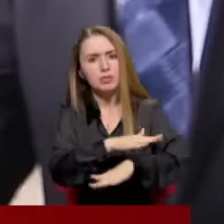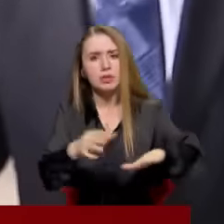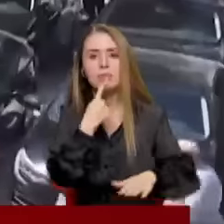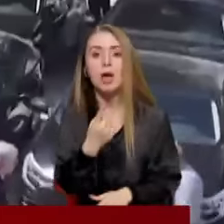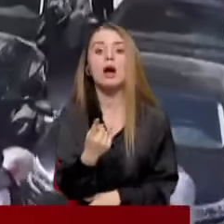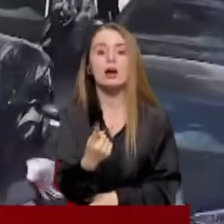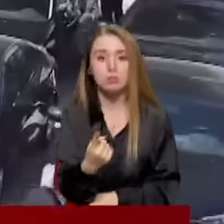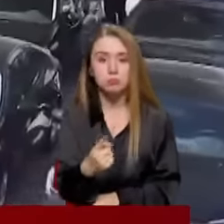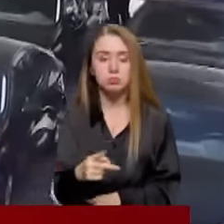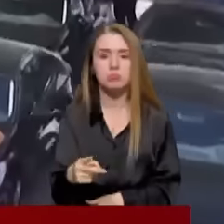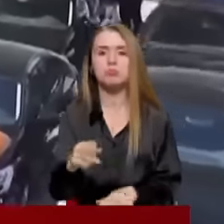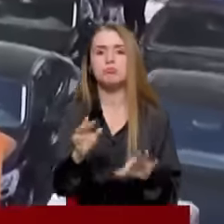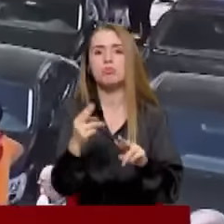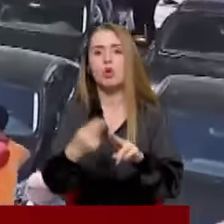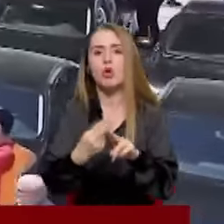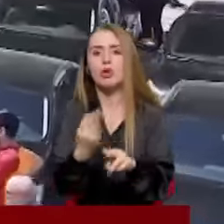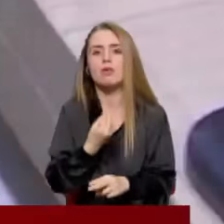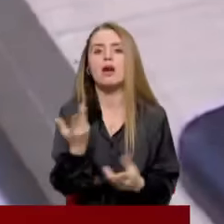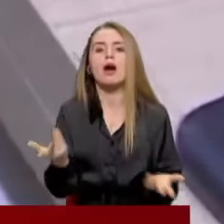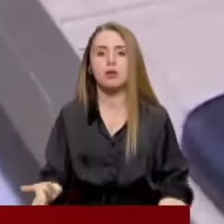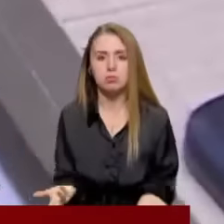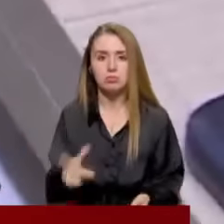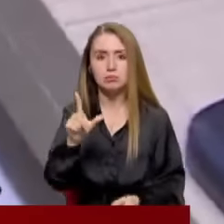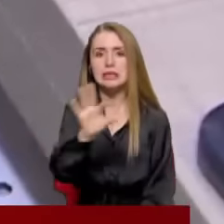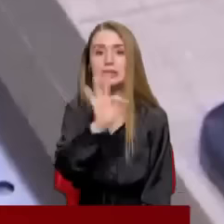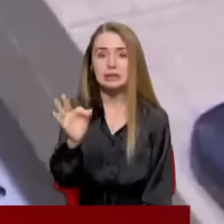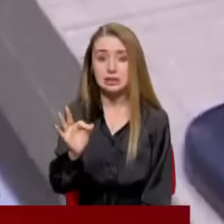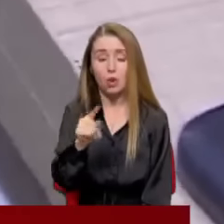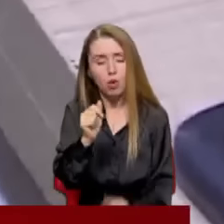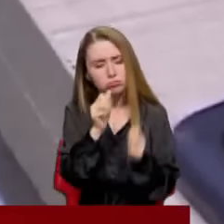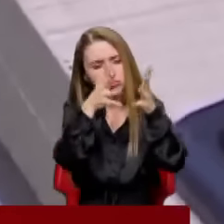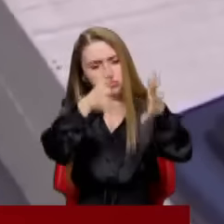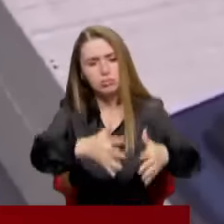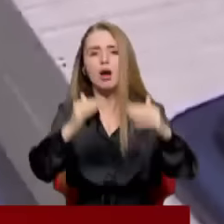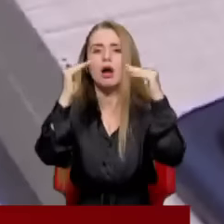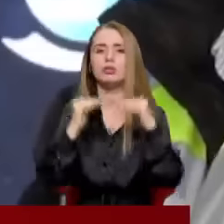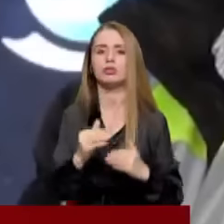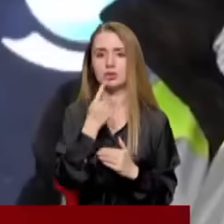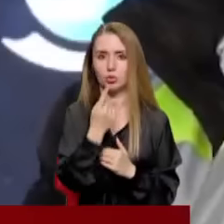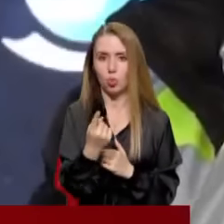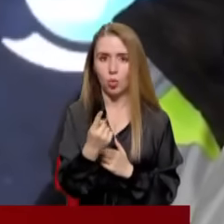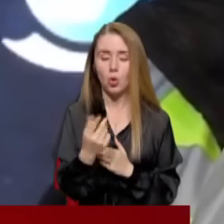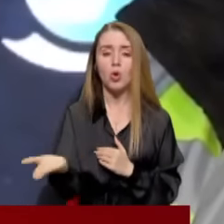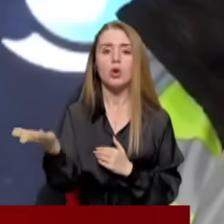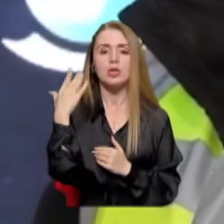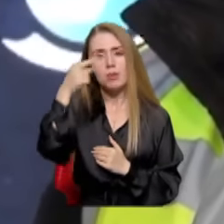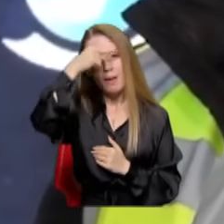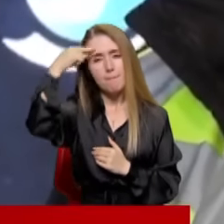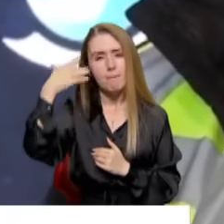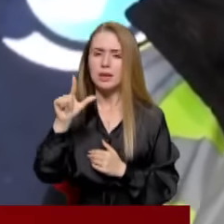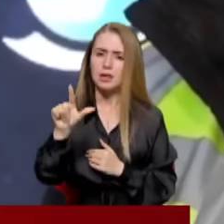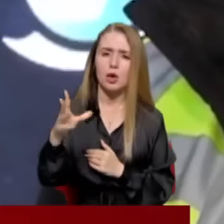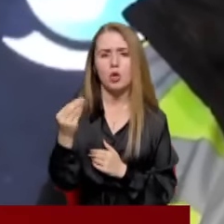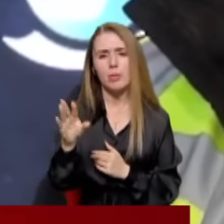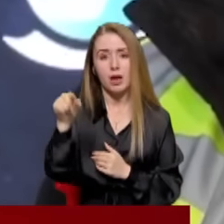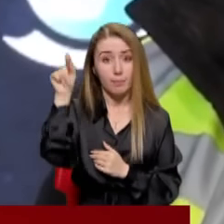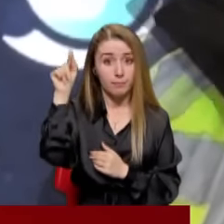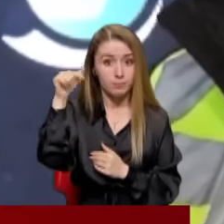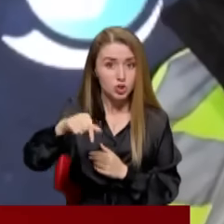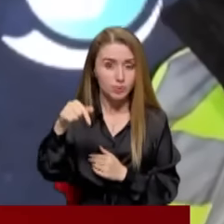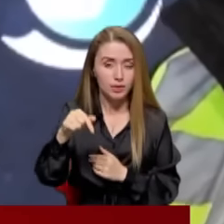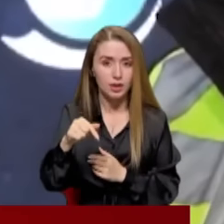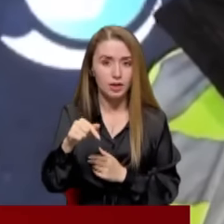demedi. Somut örnekler de vermeden gereksiz dediği harcamaların azaltılacağını söyledi. Geçmişte belki gerekli olabilirdi ama şu